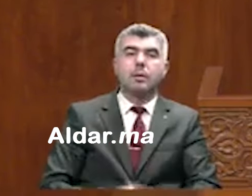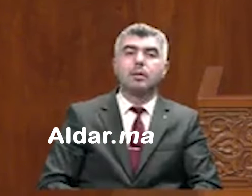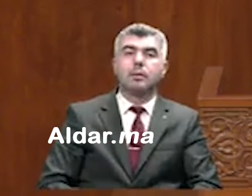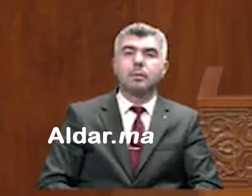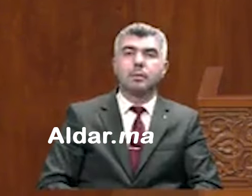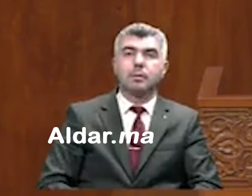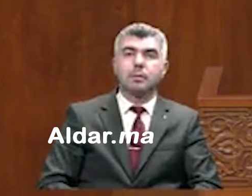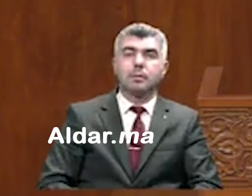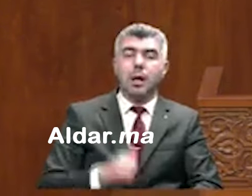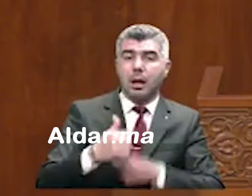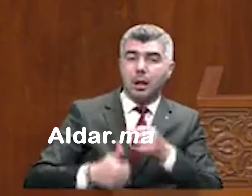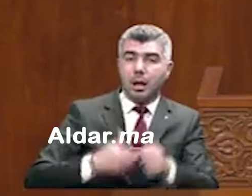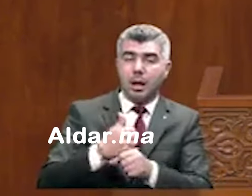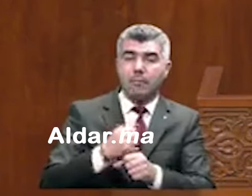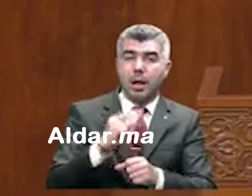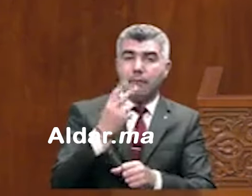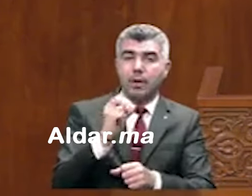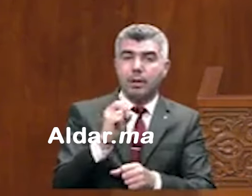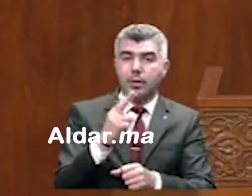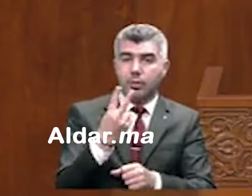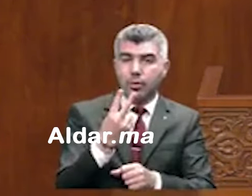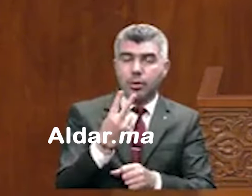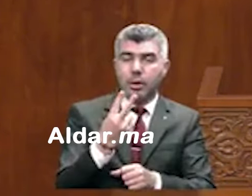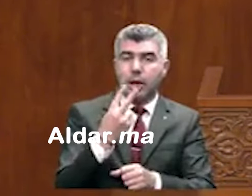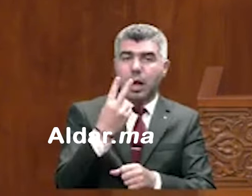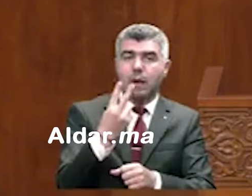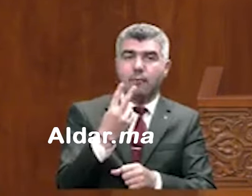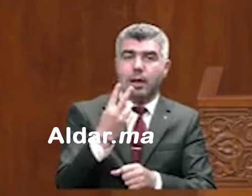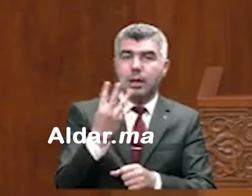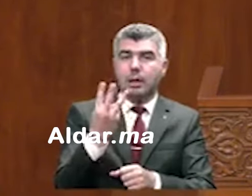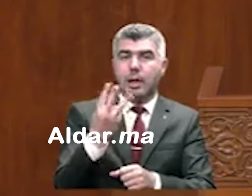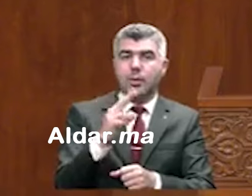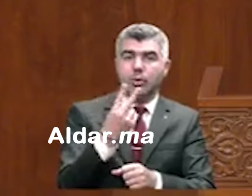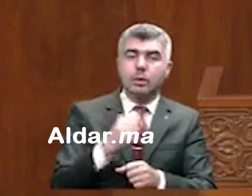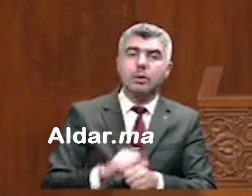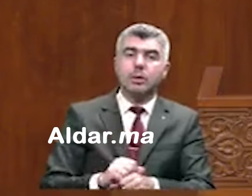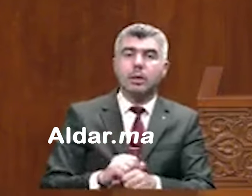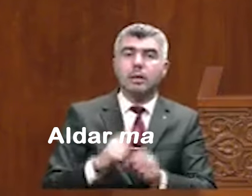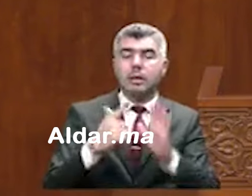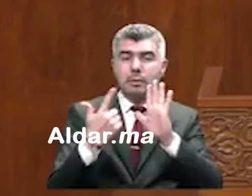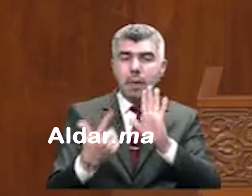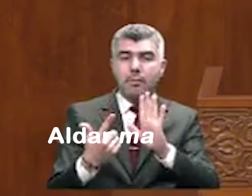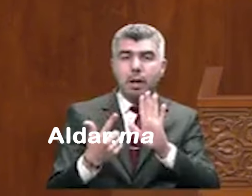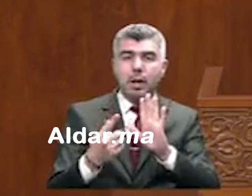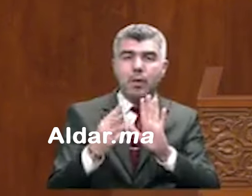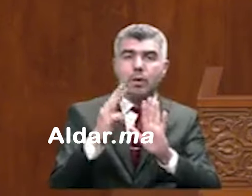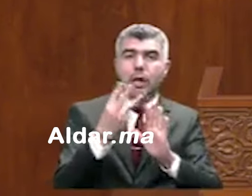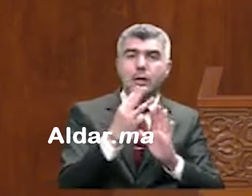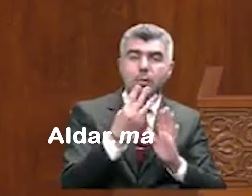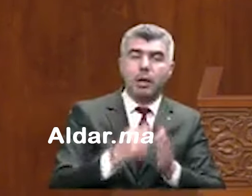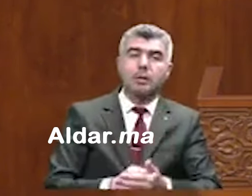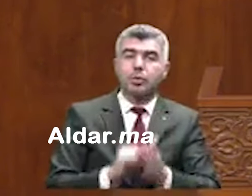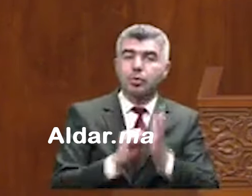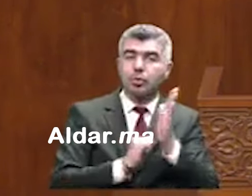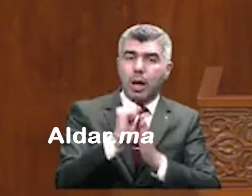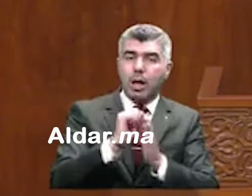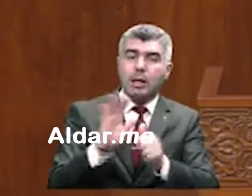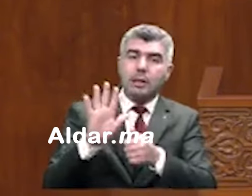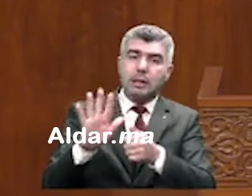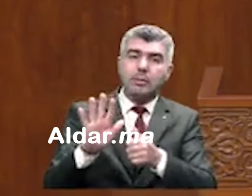برسم الموسم 2022 2023 ما مجموعه 734 سجينا نجح منهم